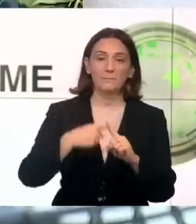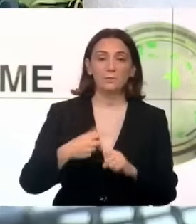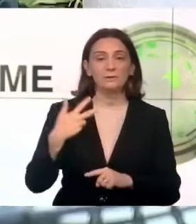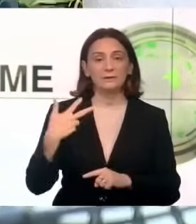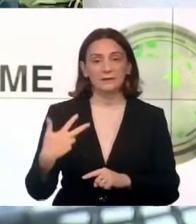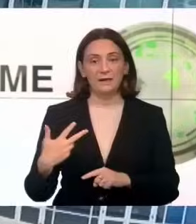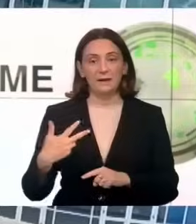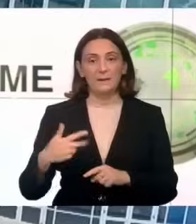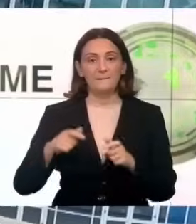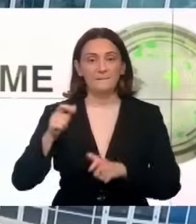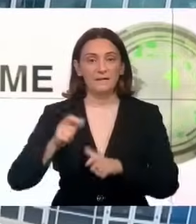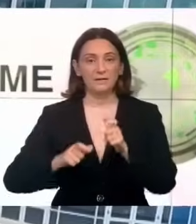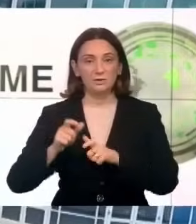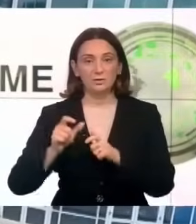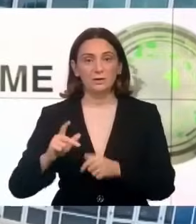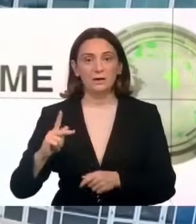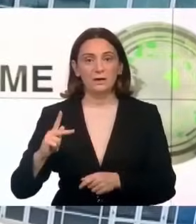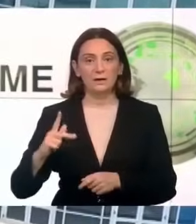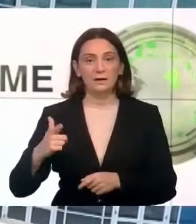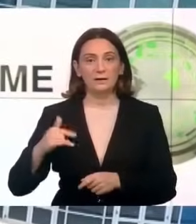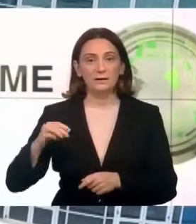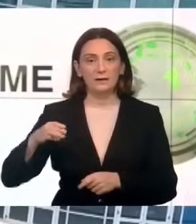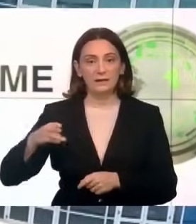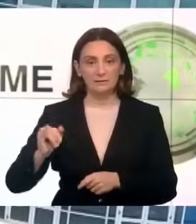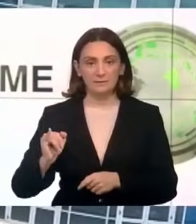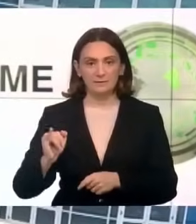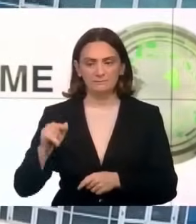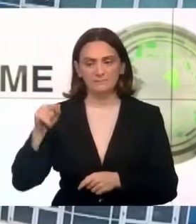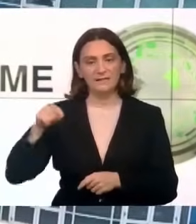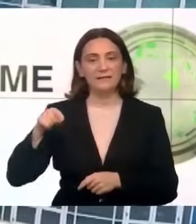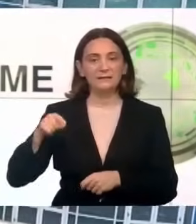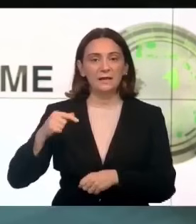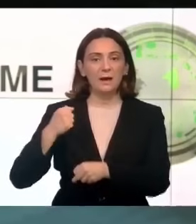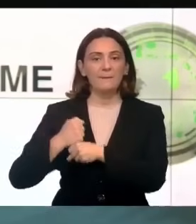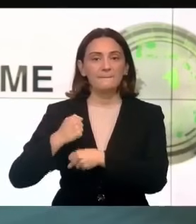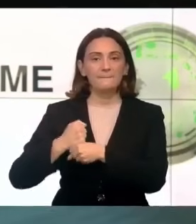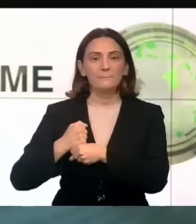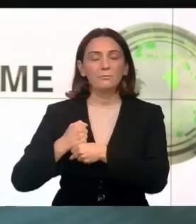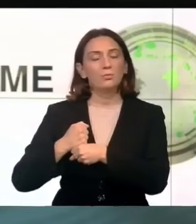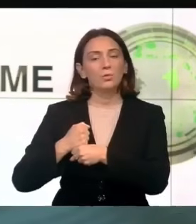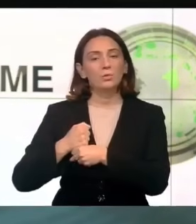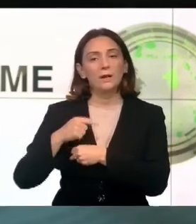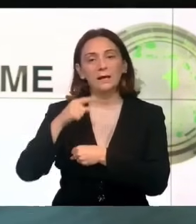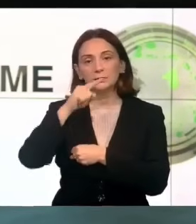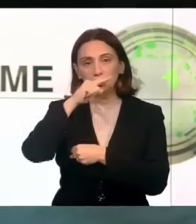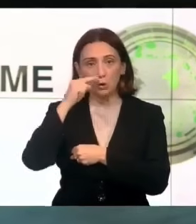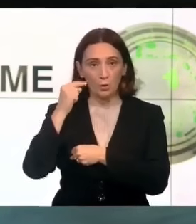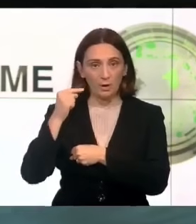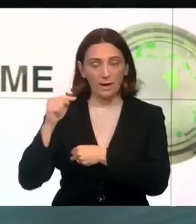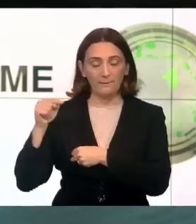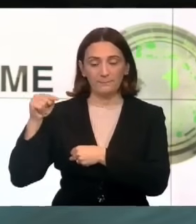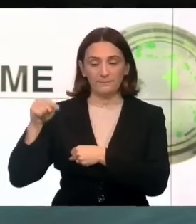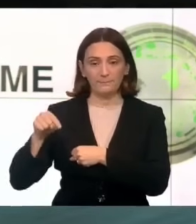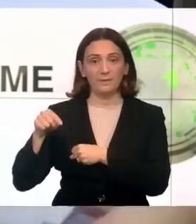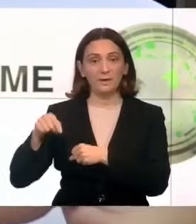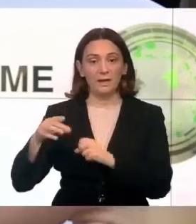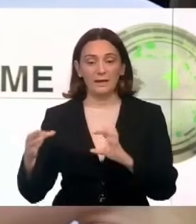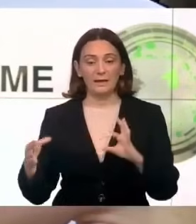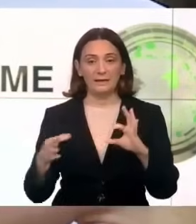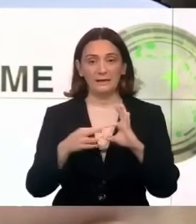kriminal: Besian Ramaj, Leonard Ramaj dhe Ardian Malasi. Dashi është përfshirë në disa veprimtari të kryera pas